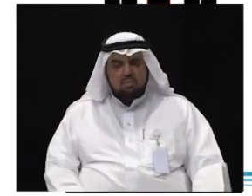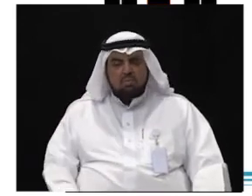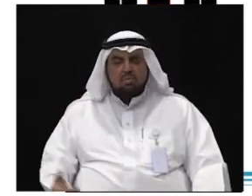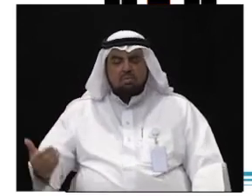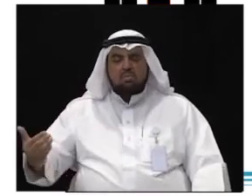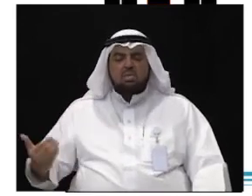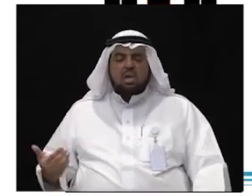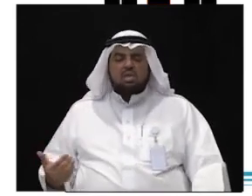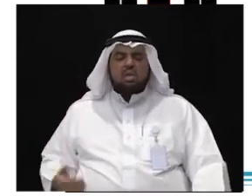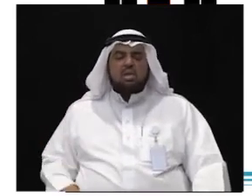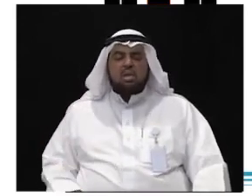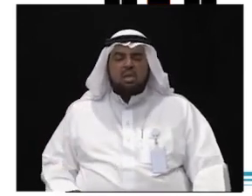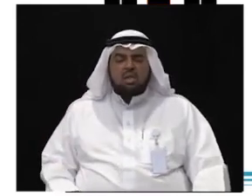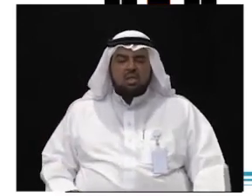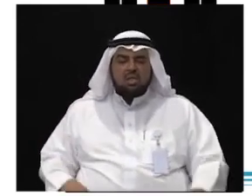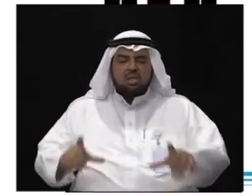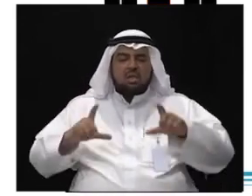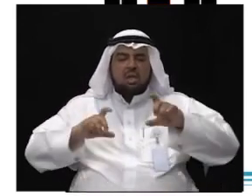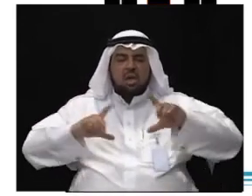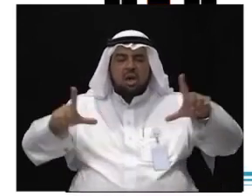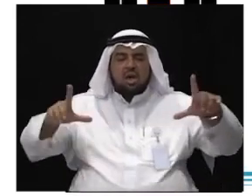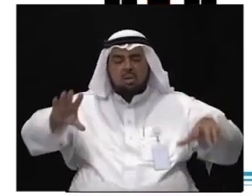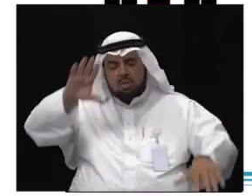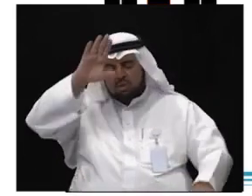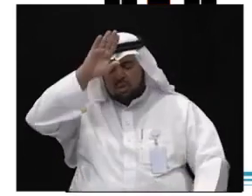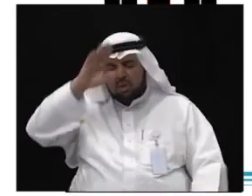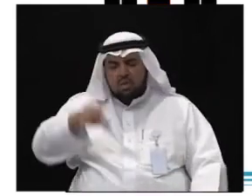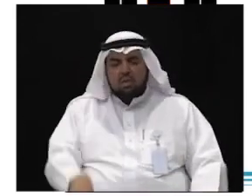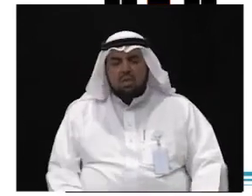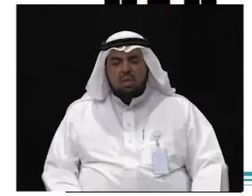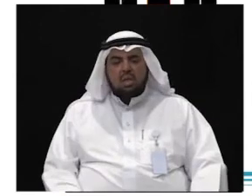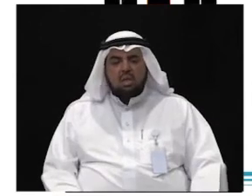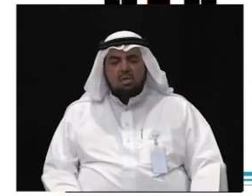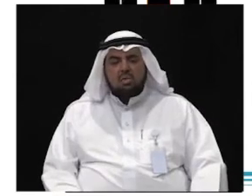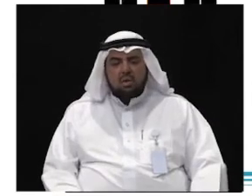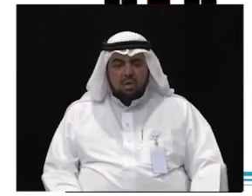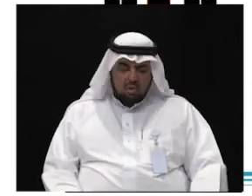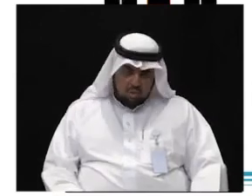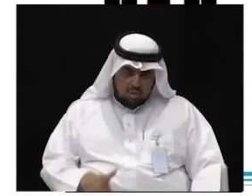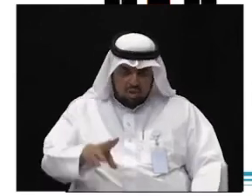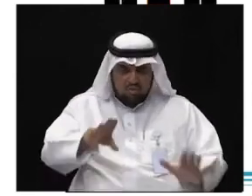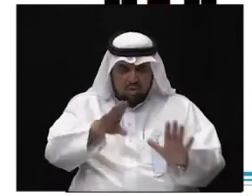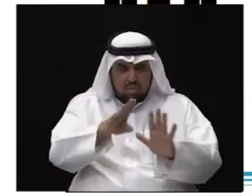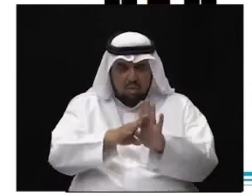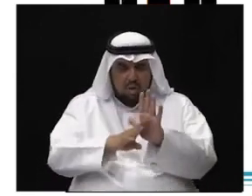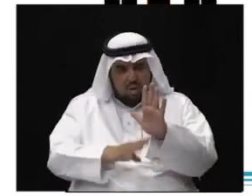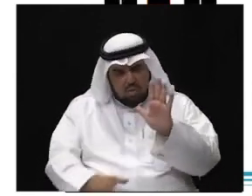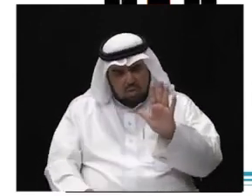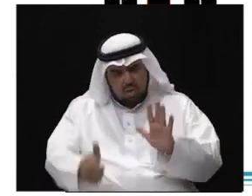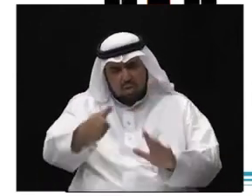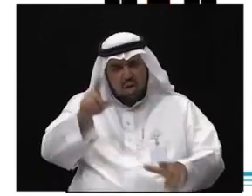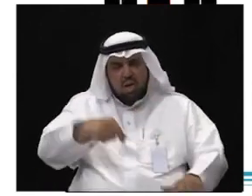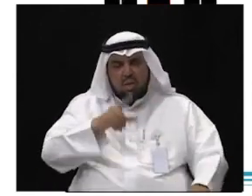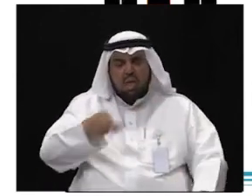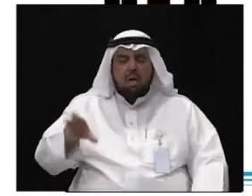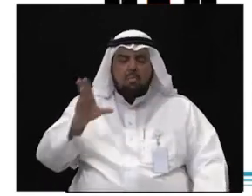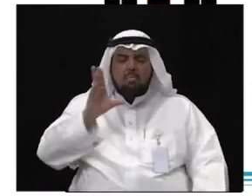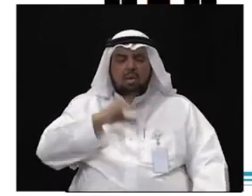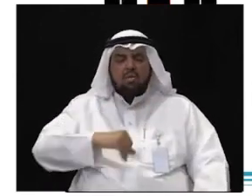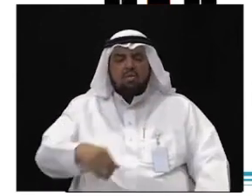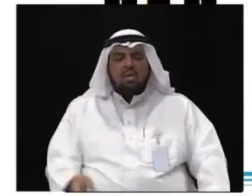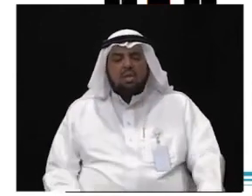وبالفعل عاد عبد العزيز إلى القائمة الرئيسية واكتشف أن برنامجه ناجحا، لا يوجد به أي أخطاء